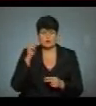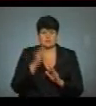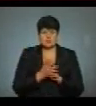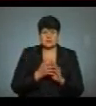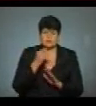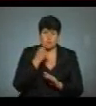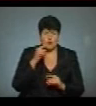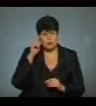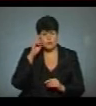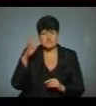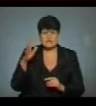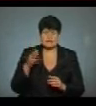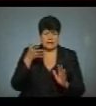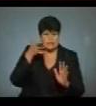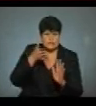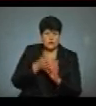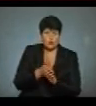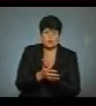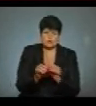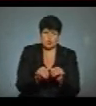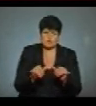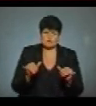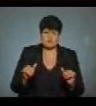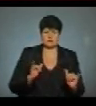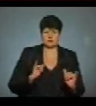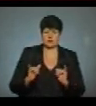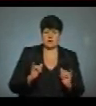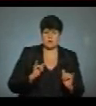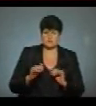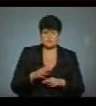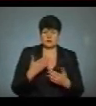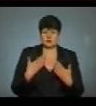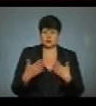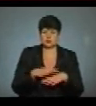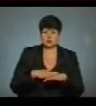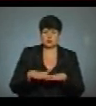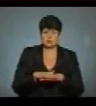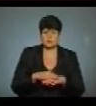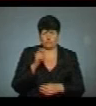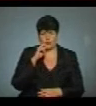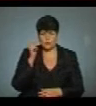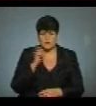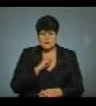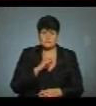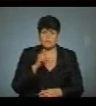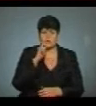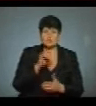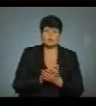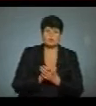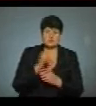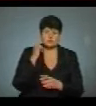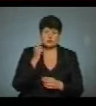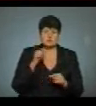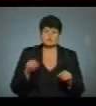мови, популяризувати інклюзію та розвивати толерантне суспільство в Україні, розповіла Інна Москалюк. Українське товариство